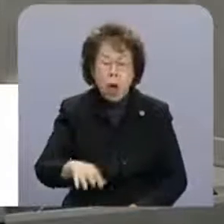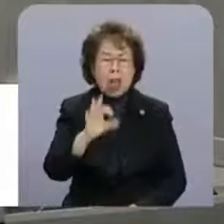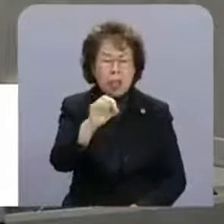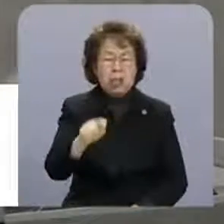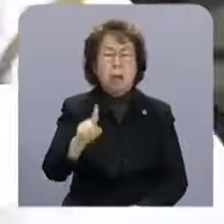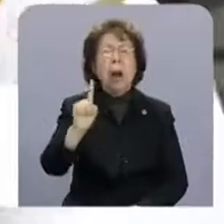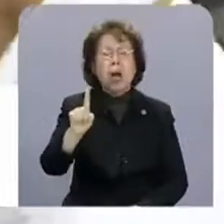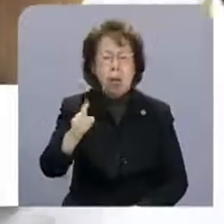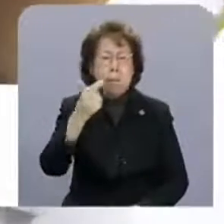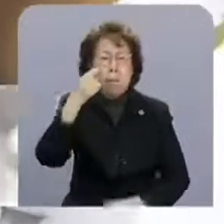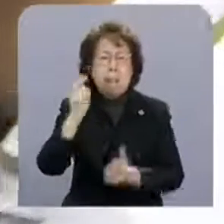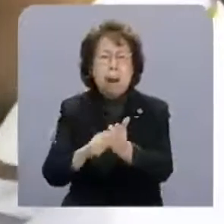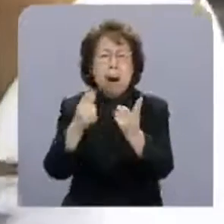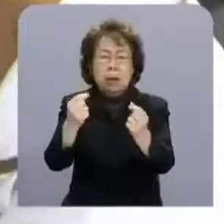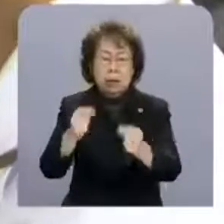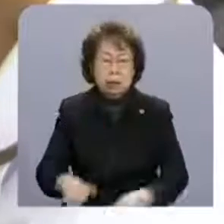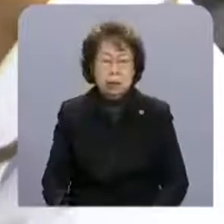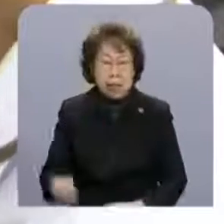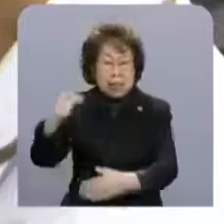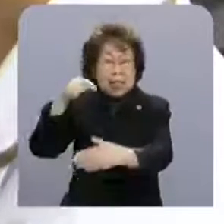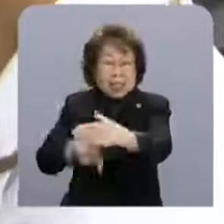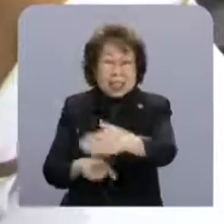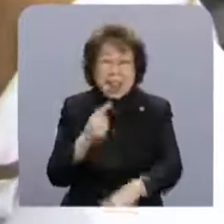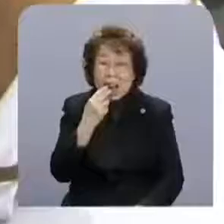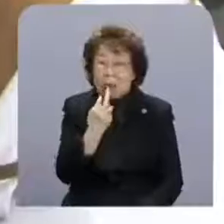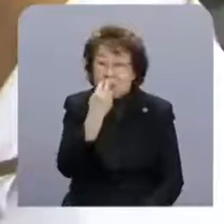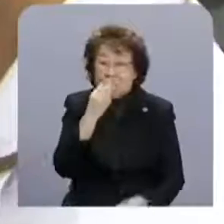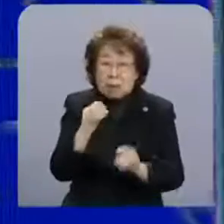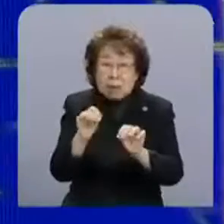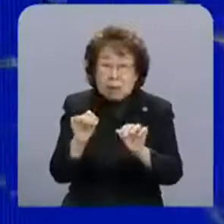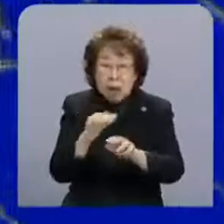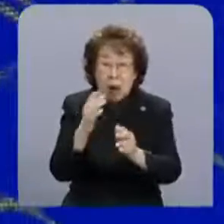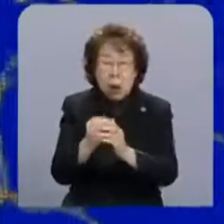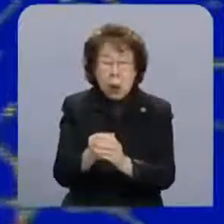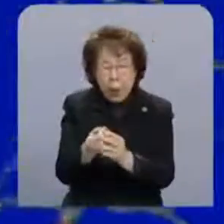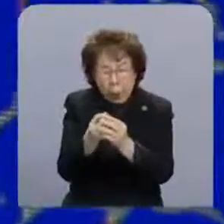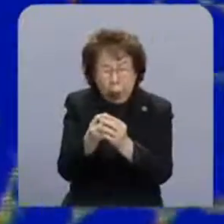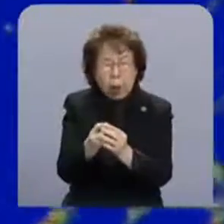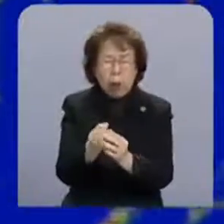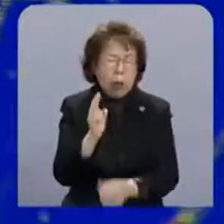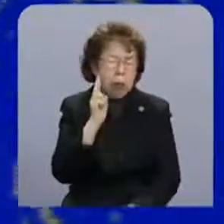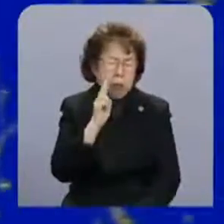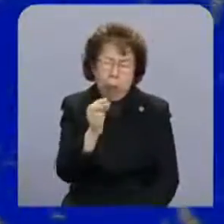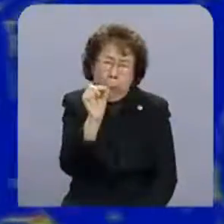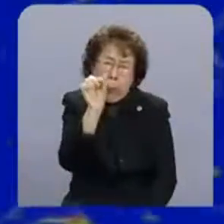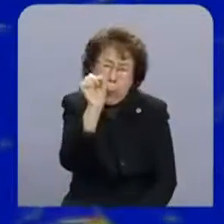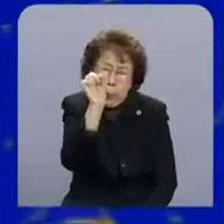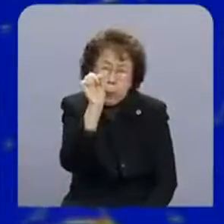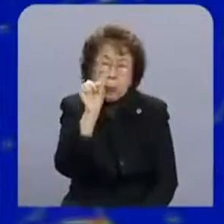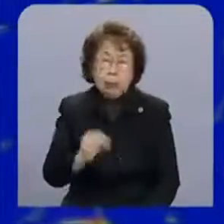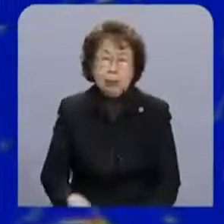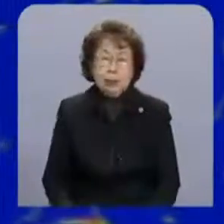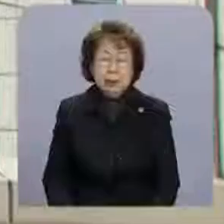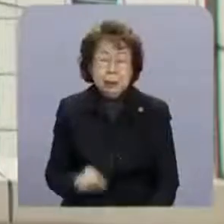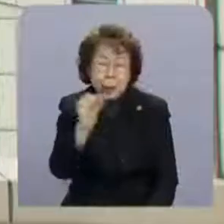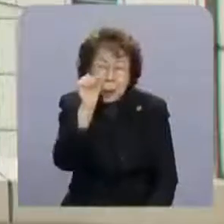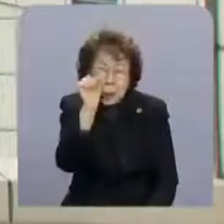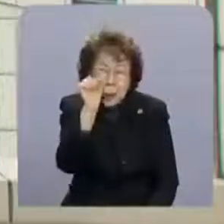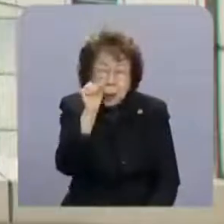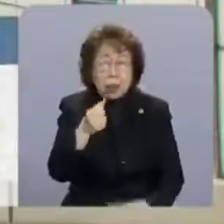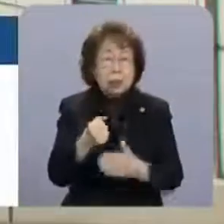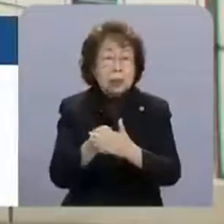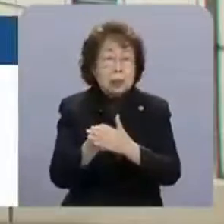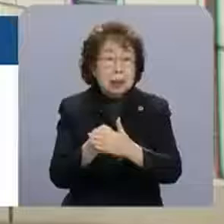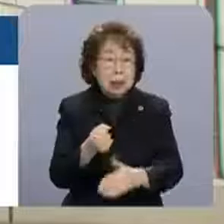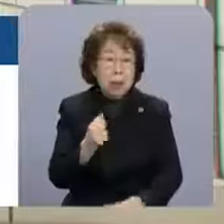조사됐습니다 특히 실내에서 검출된 미세 플라스틱 의 크기가 더 작았습니다 크기가 작을수록 보통 위에 더 가